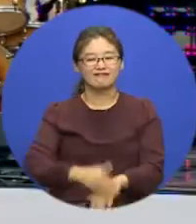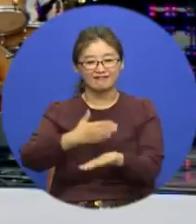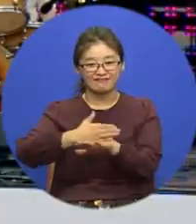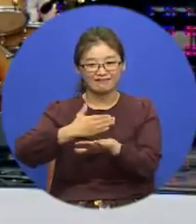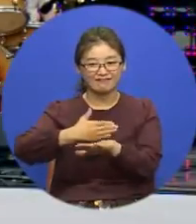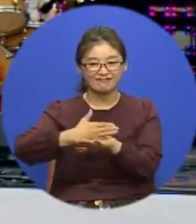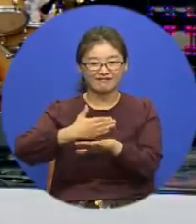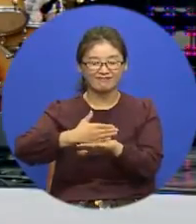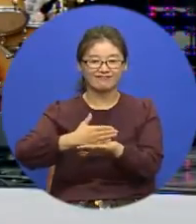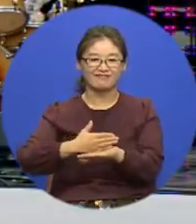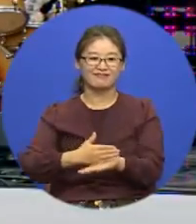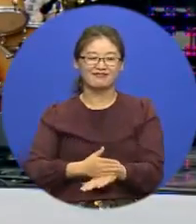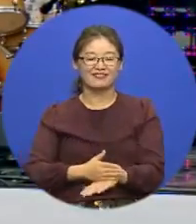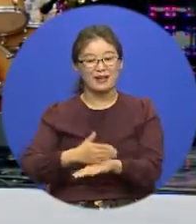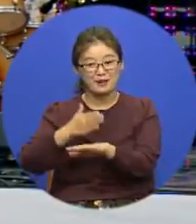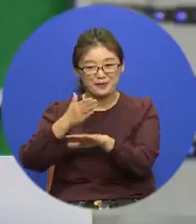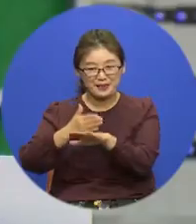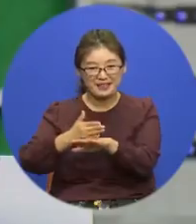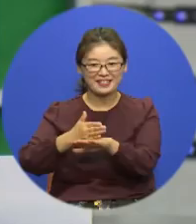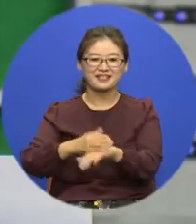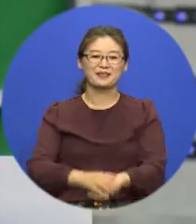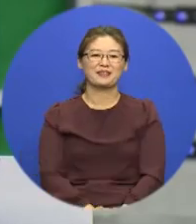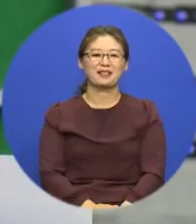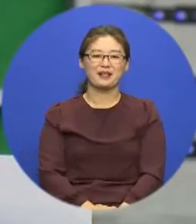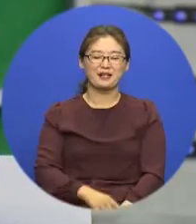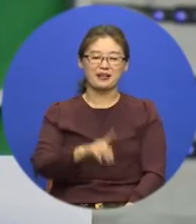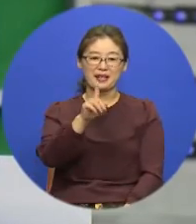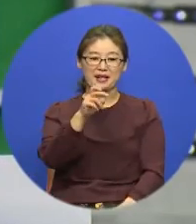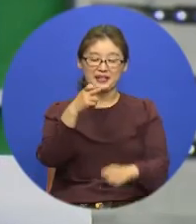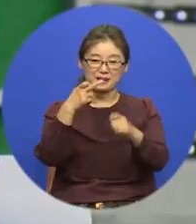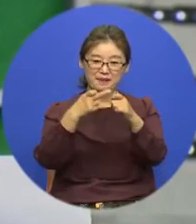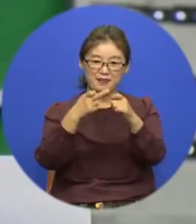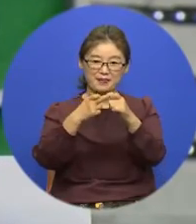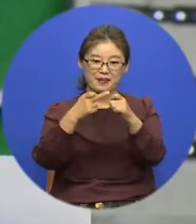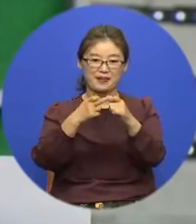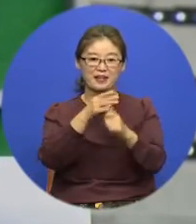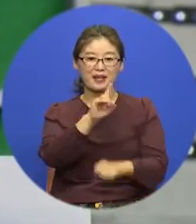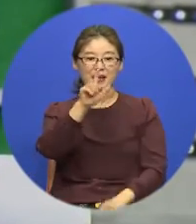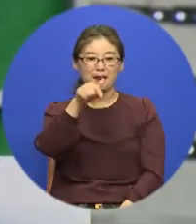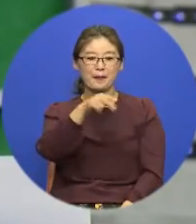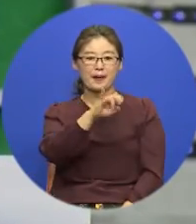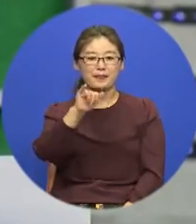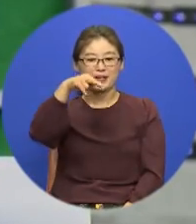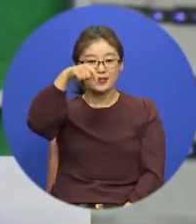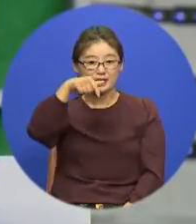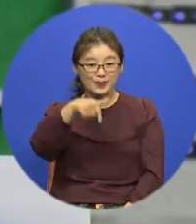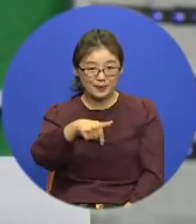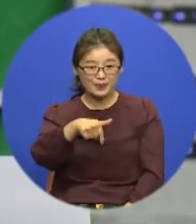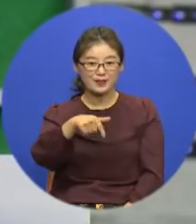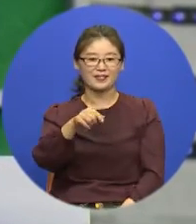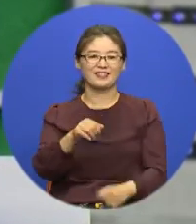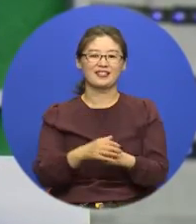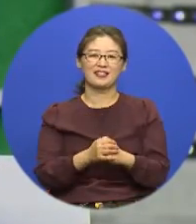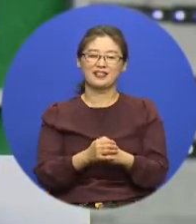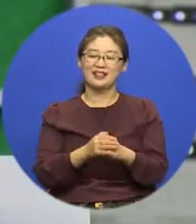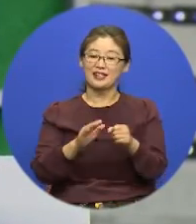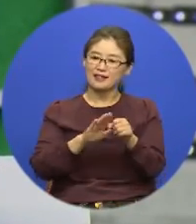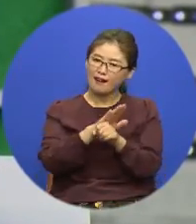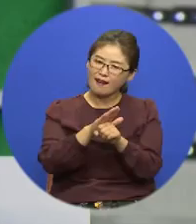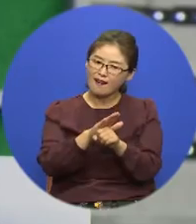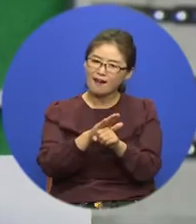감사합니다. 아우 고맙습니다. 참가번호 12번 박미숙 씨 동삼 일동입니다. 니은